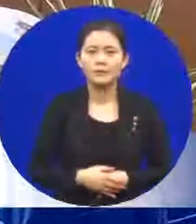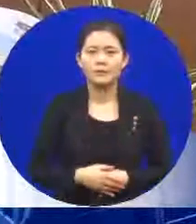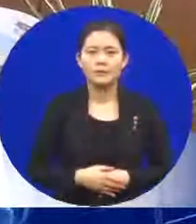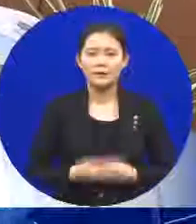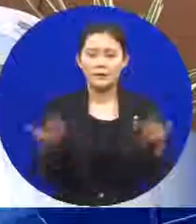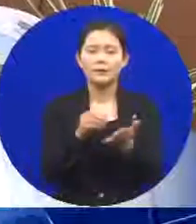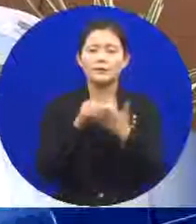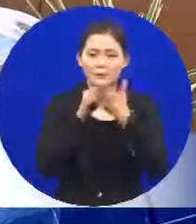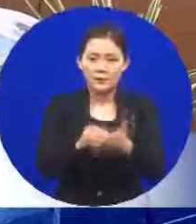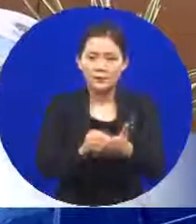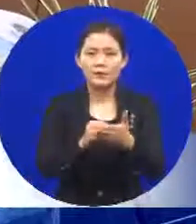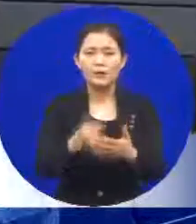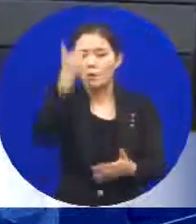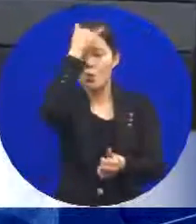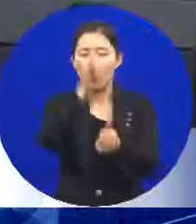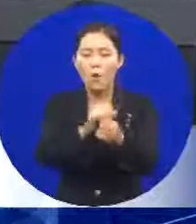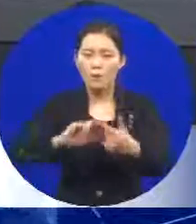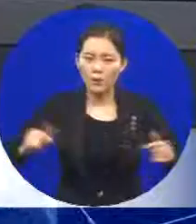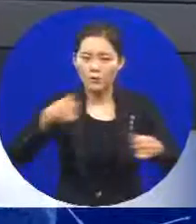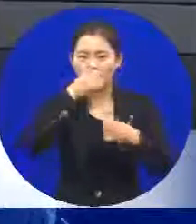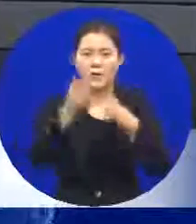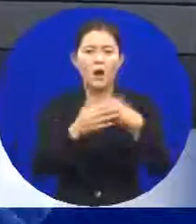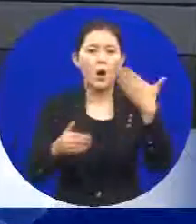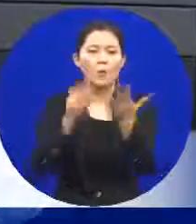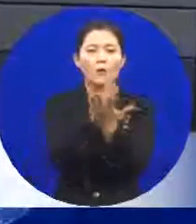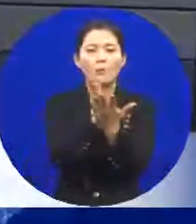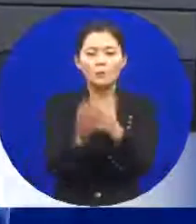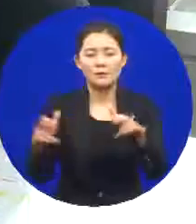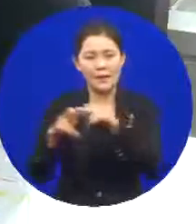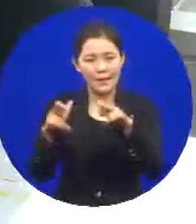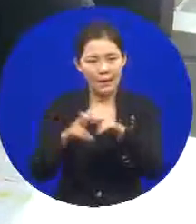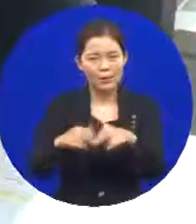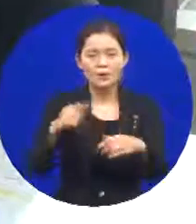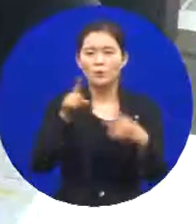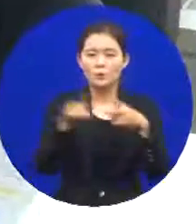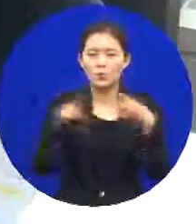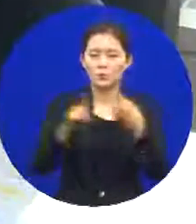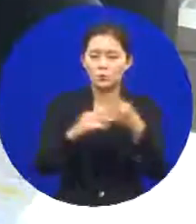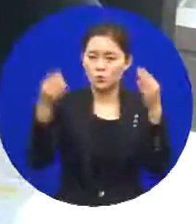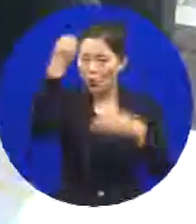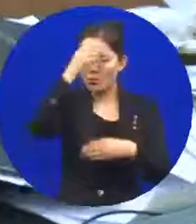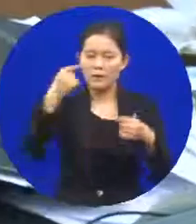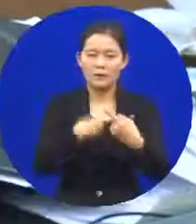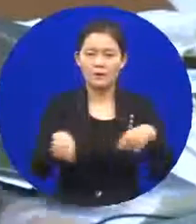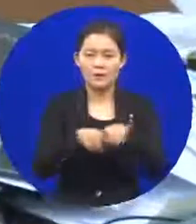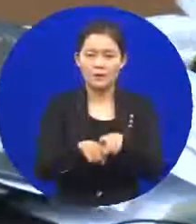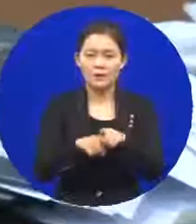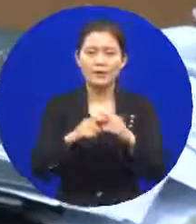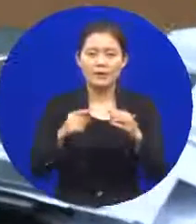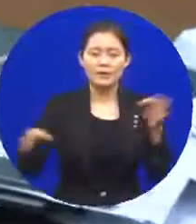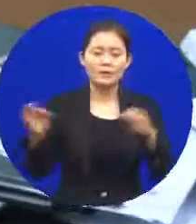등 모두 9개 부문이며 올해는 특히 다문화가정 학생과 장애인 학생, 초중학교 예능 꿈나무를 위한